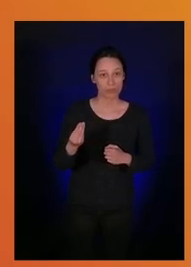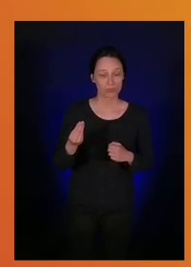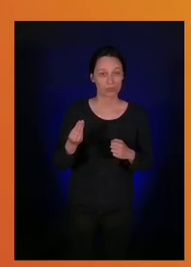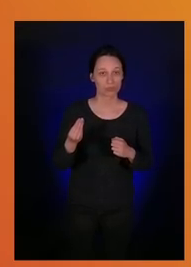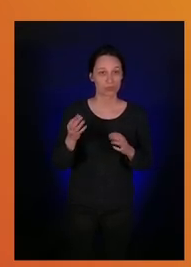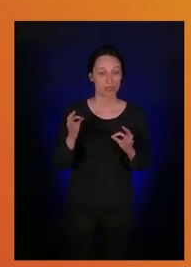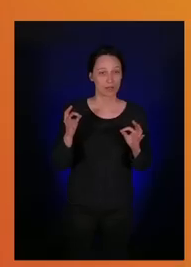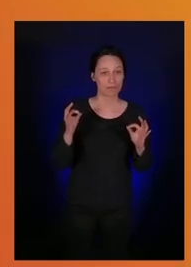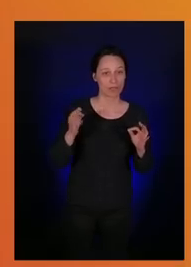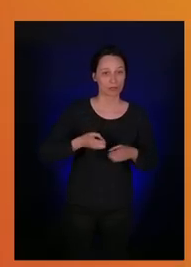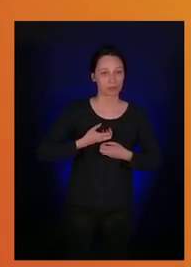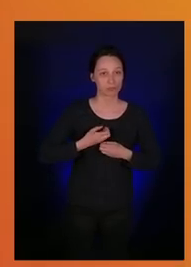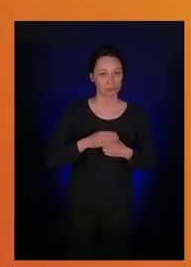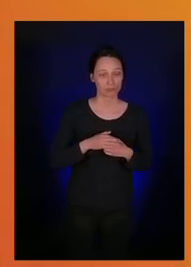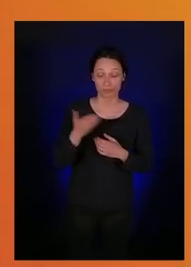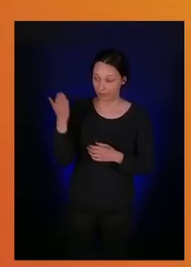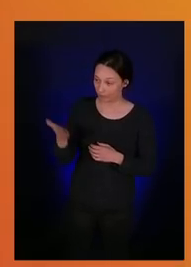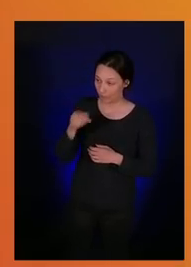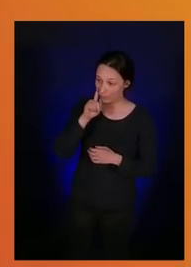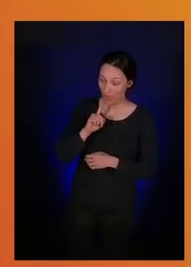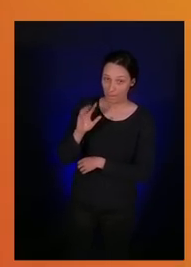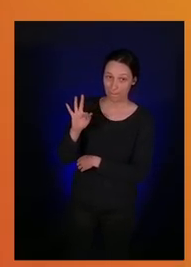l'ouverture. Samia, on t'écoute, vas-y.